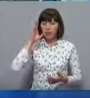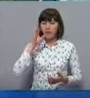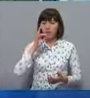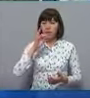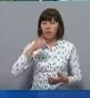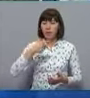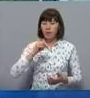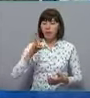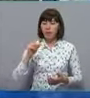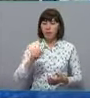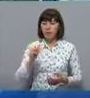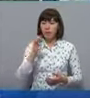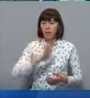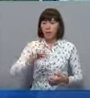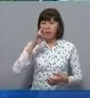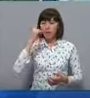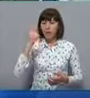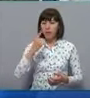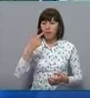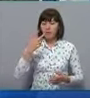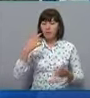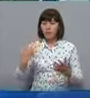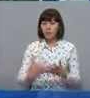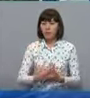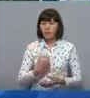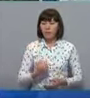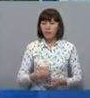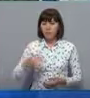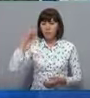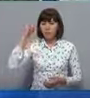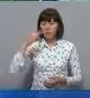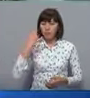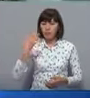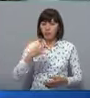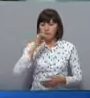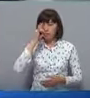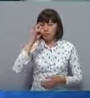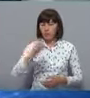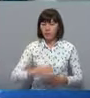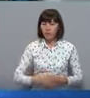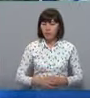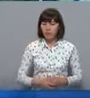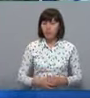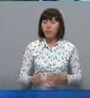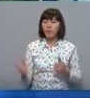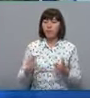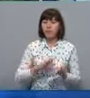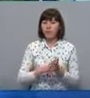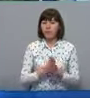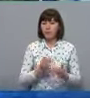қаласында өткен Азия чемпионатында бірінші және үшінші орындарды жеңіп алдым. Қазақстанның бес дүркін чемпионымын. Жасалып жатқан